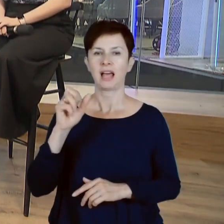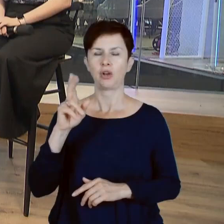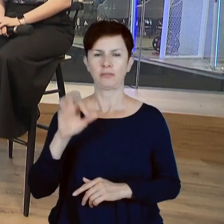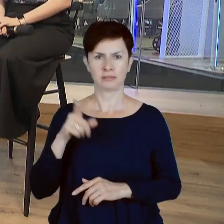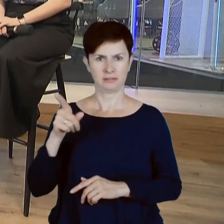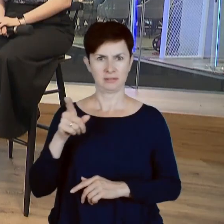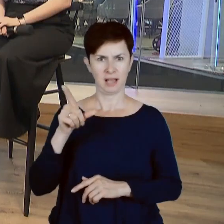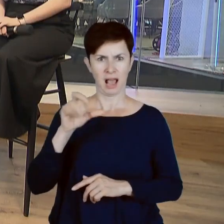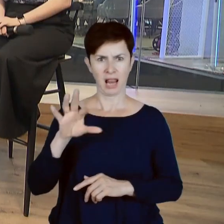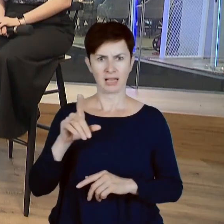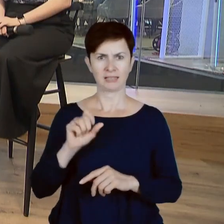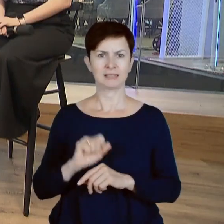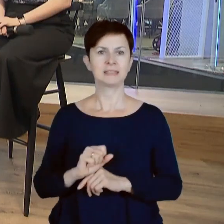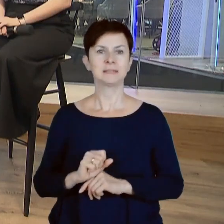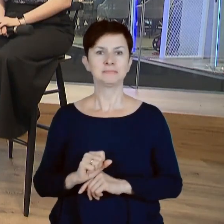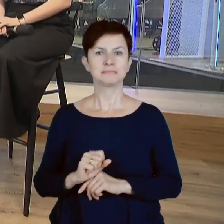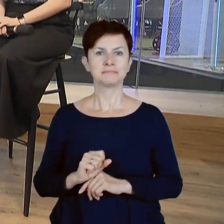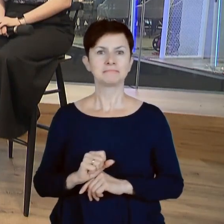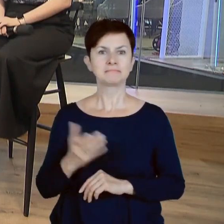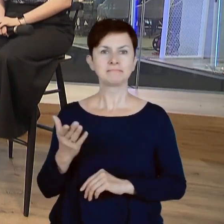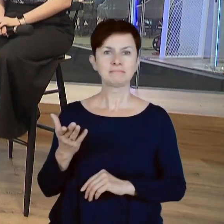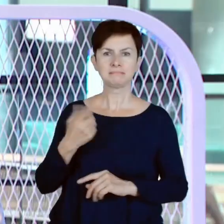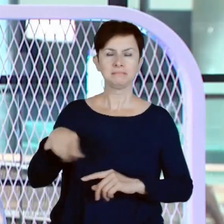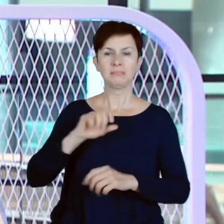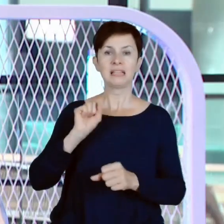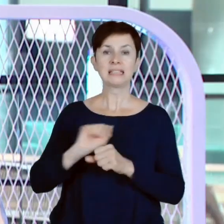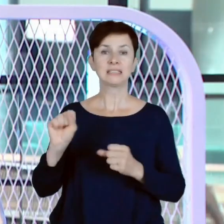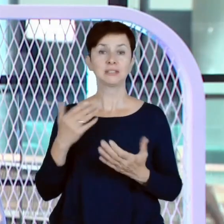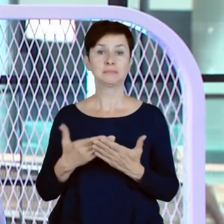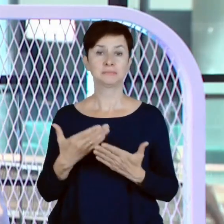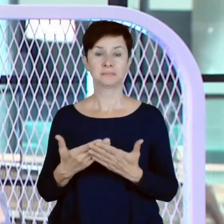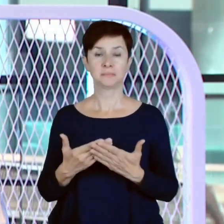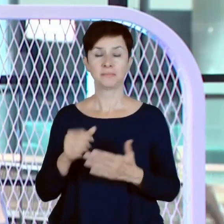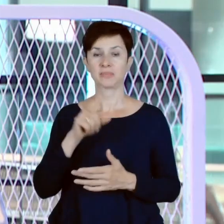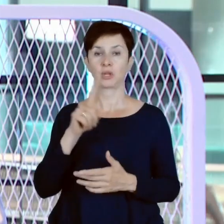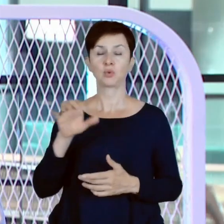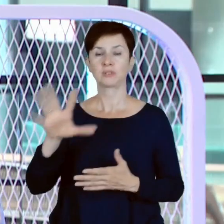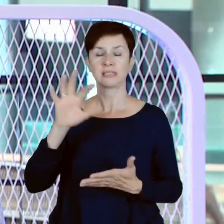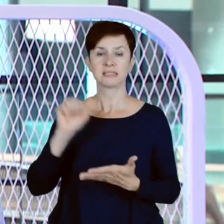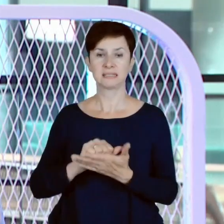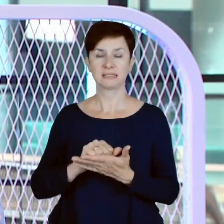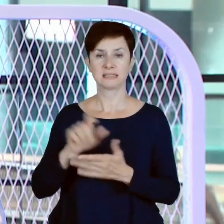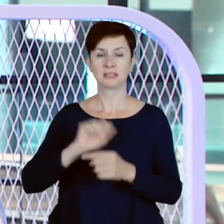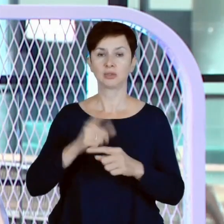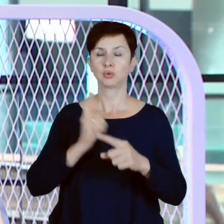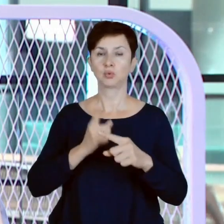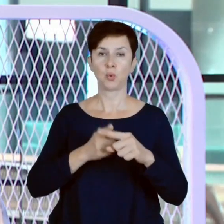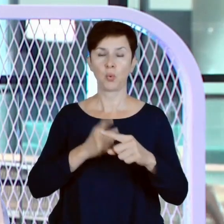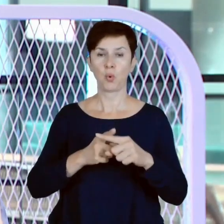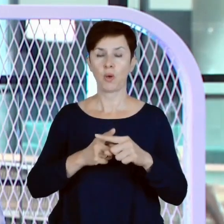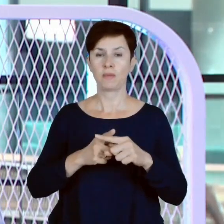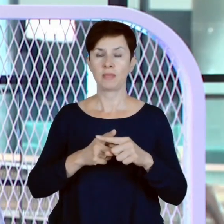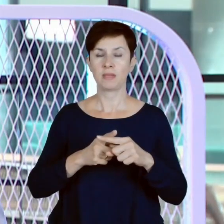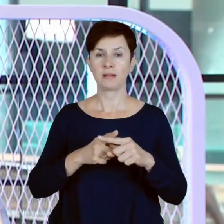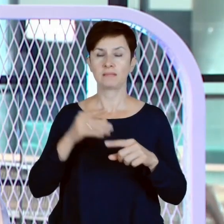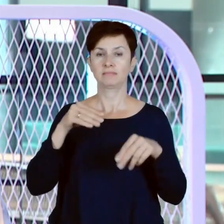Future Foundation. Jesteście z nami dlatego, że Zuza, zajmujesz się, jesteś członkinią Fundacji